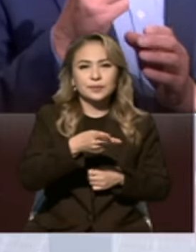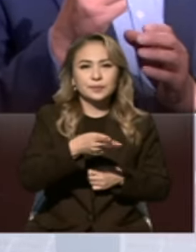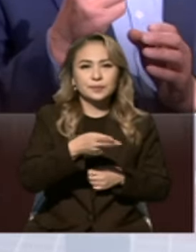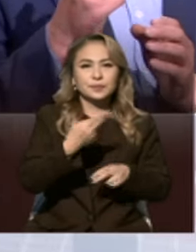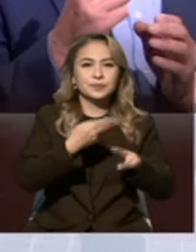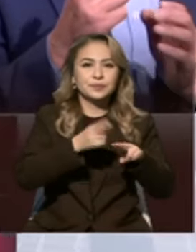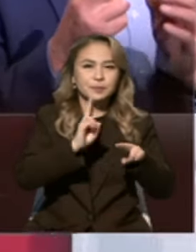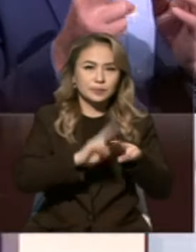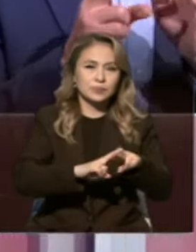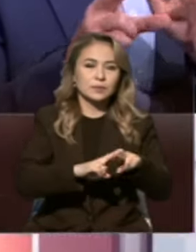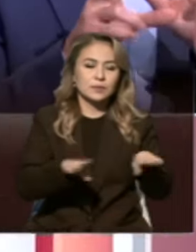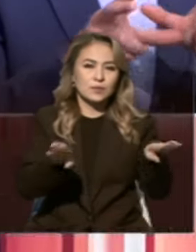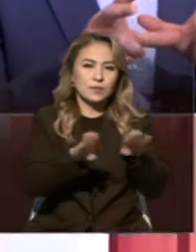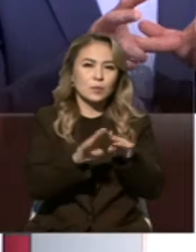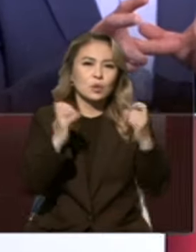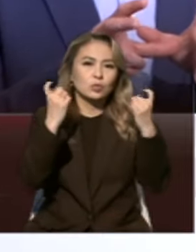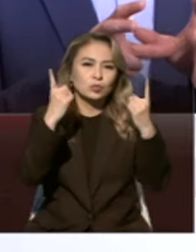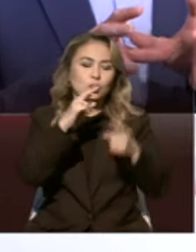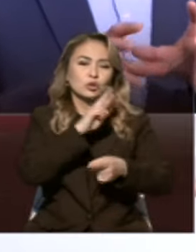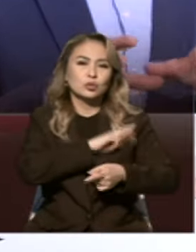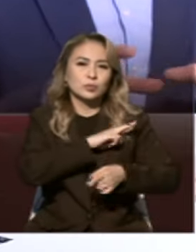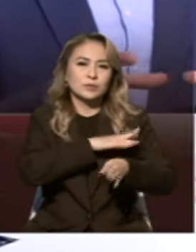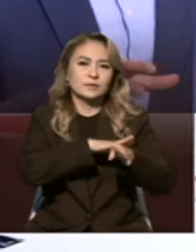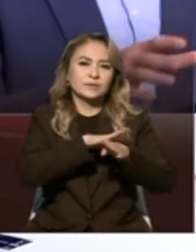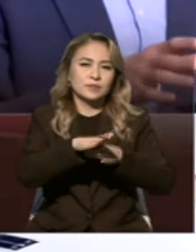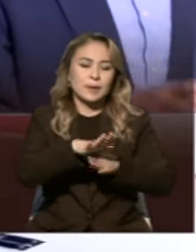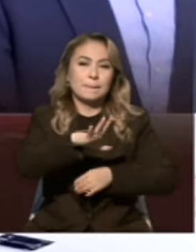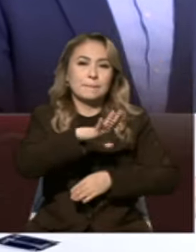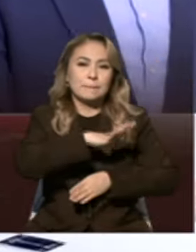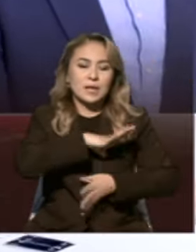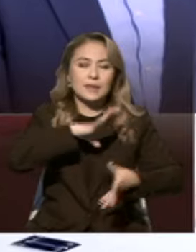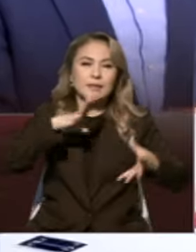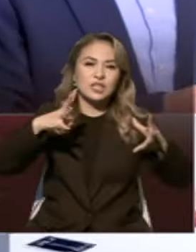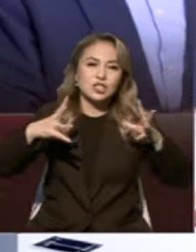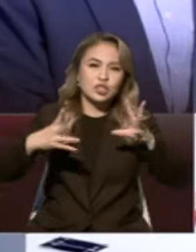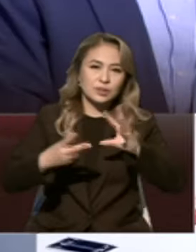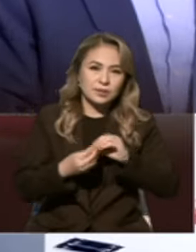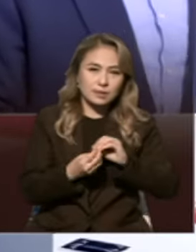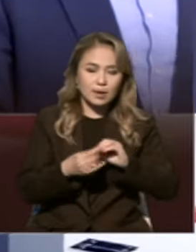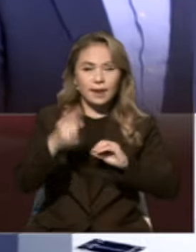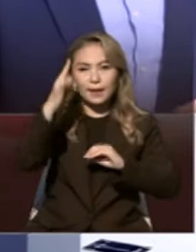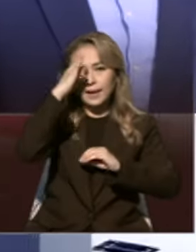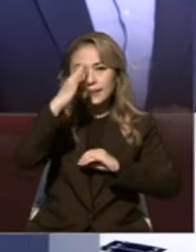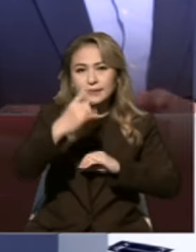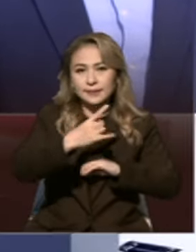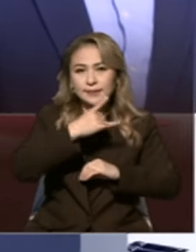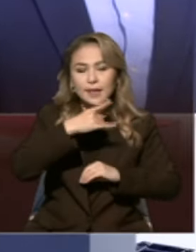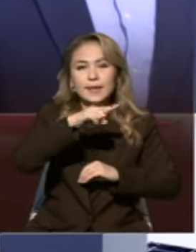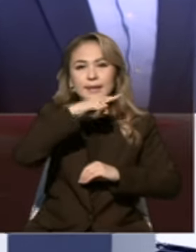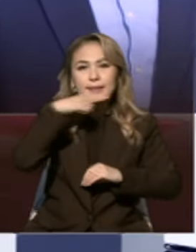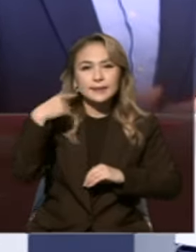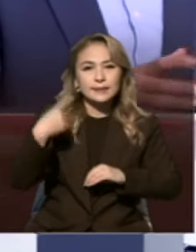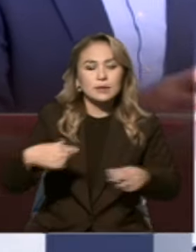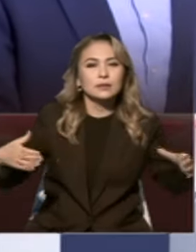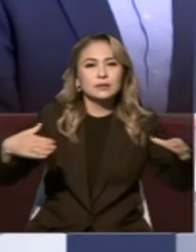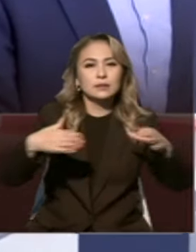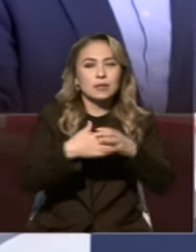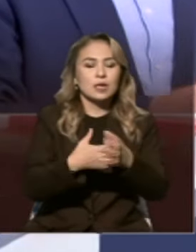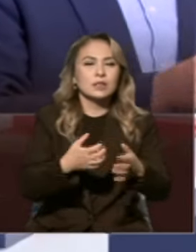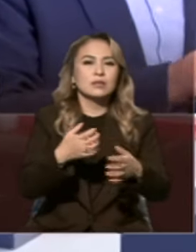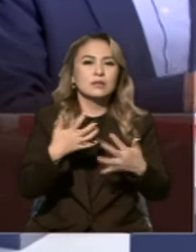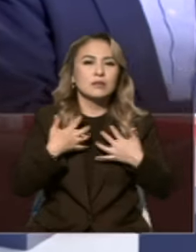осы кезегімен осындай үлкен жұмыс атқардық. Сосын нәтижесінде Қазақстан-Ресей ынтымақтастығы арасында жаңада